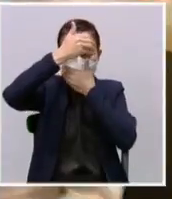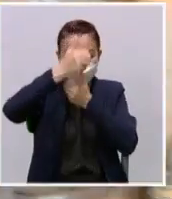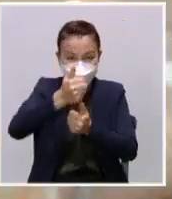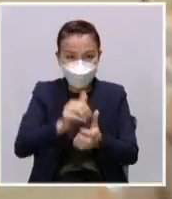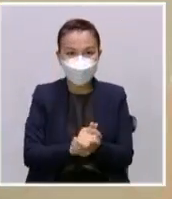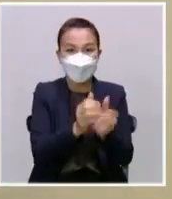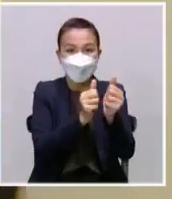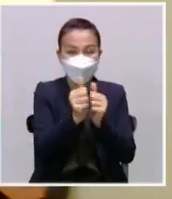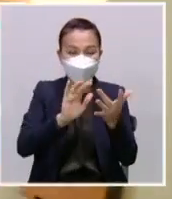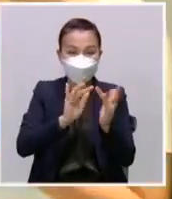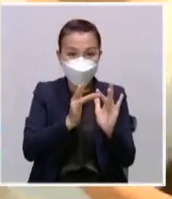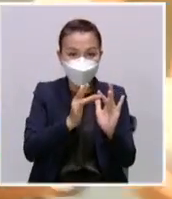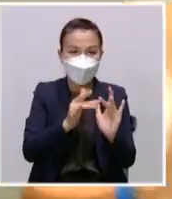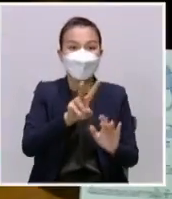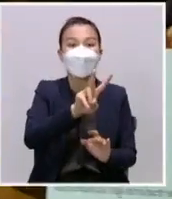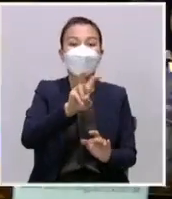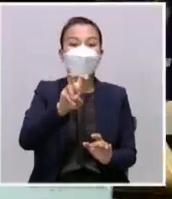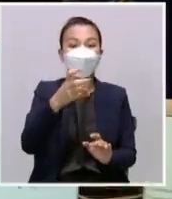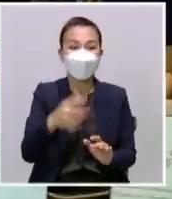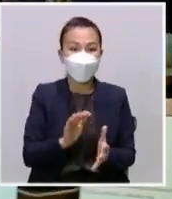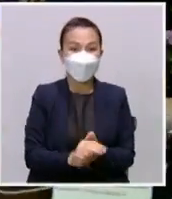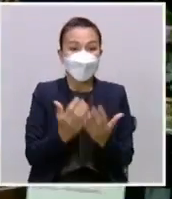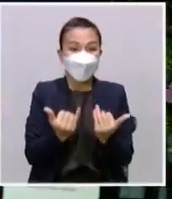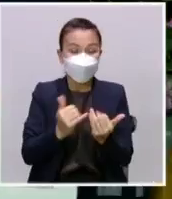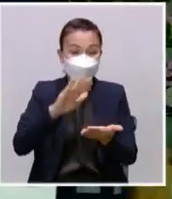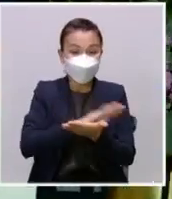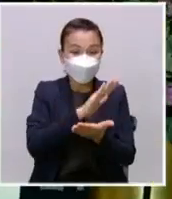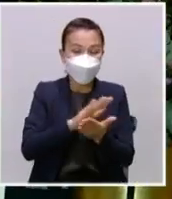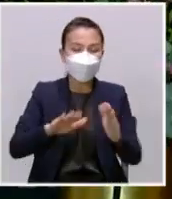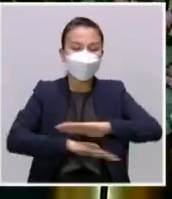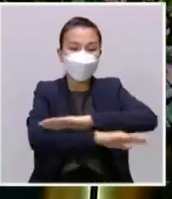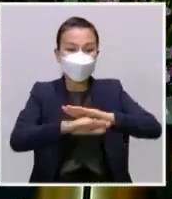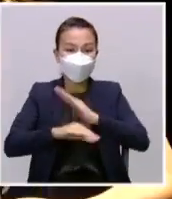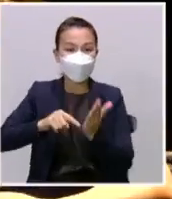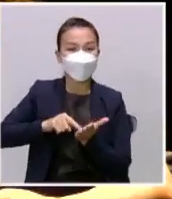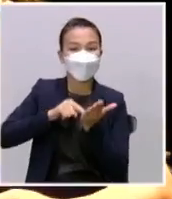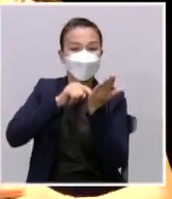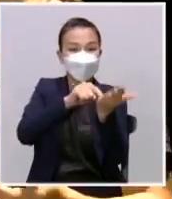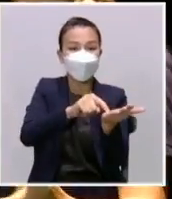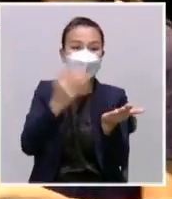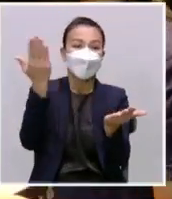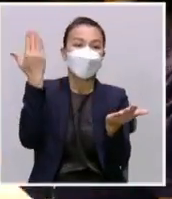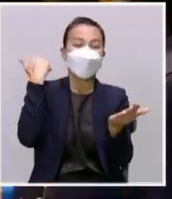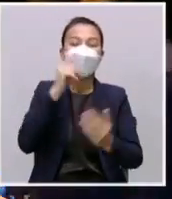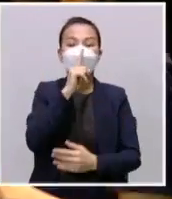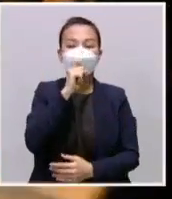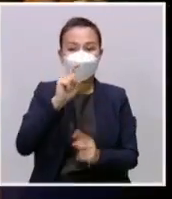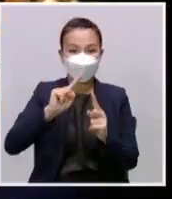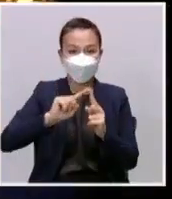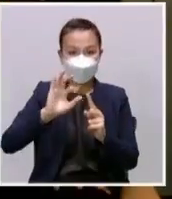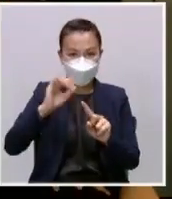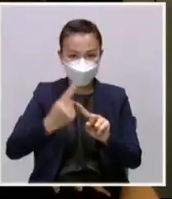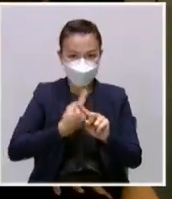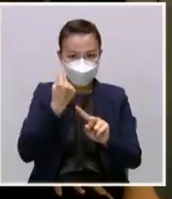ดผ่านทางออนไลน์มากว่า200คนได้เข้ายื่นใบสมัครและรายงานตัวกับคณะกรรมการเมื่อวันอาทิตย์ที่9มกราคมที่ผ่านม